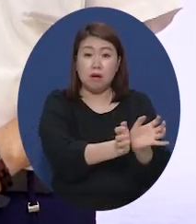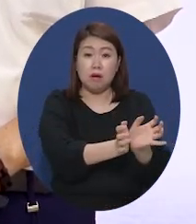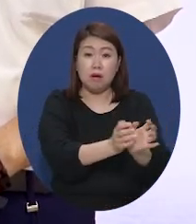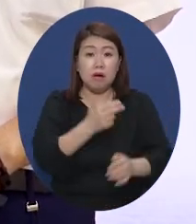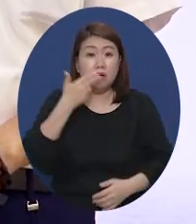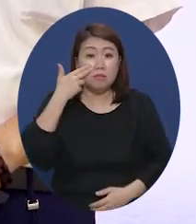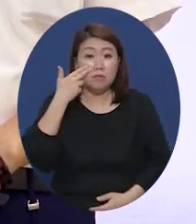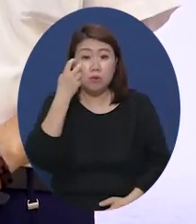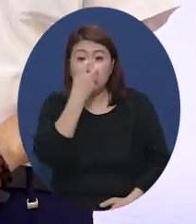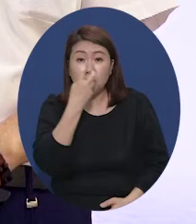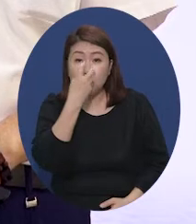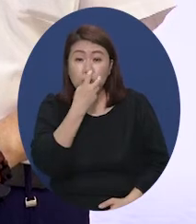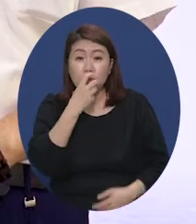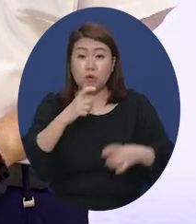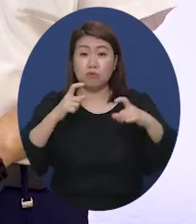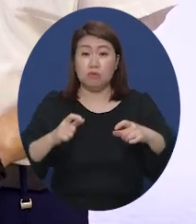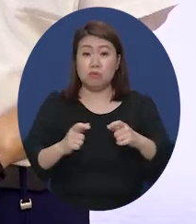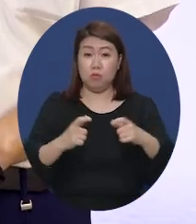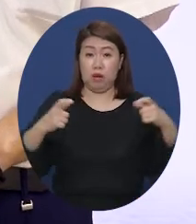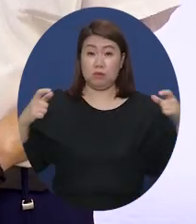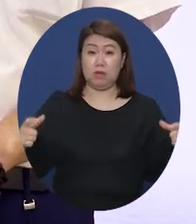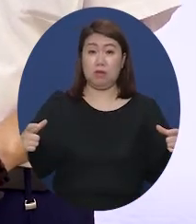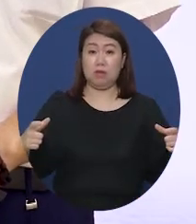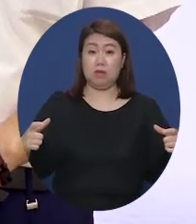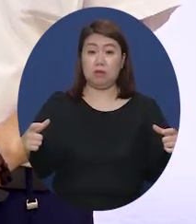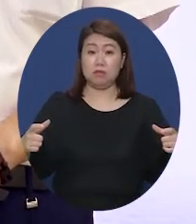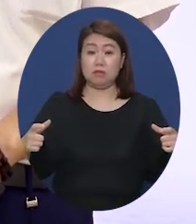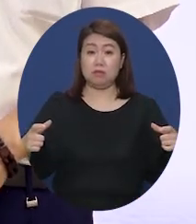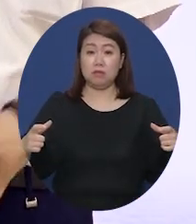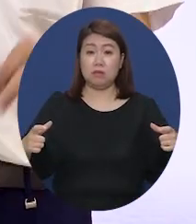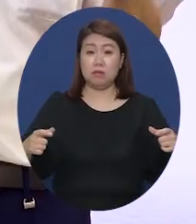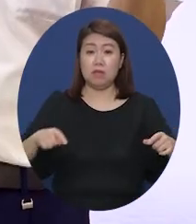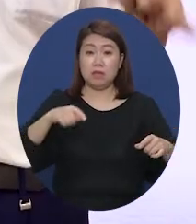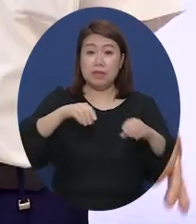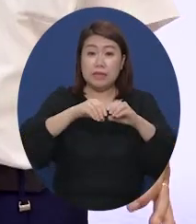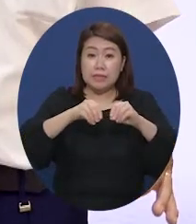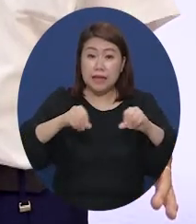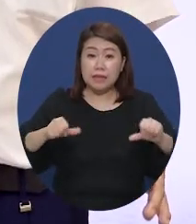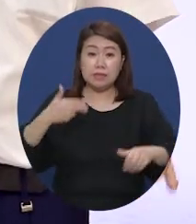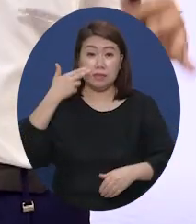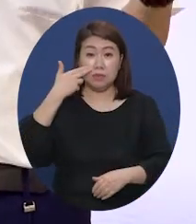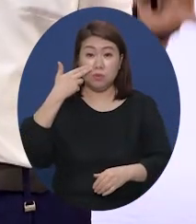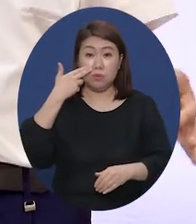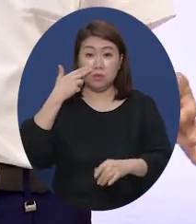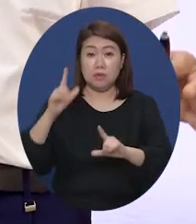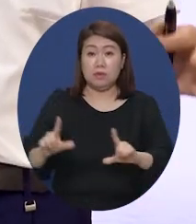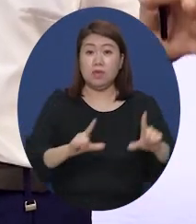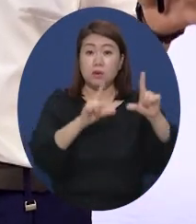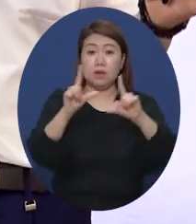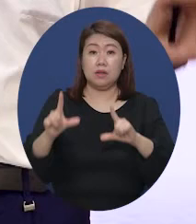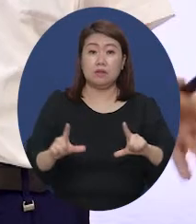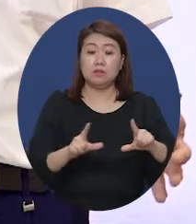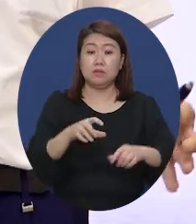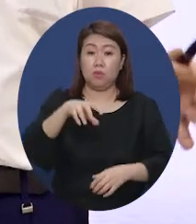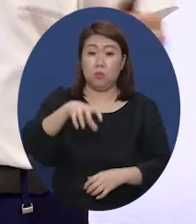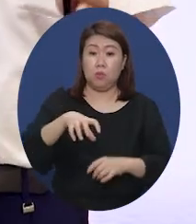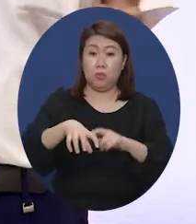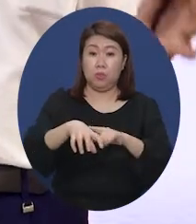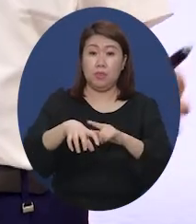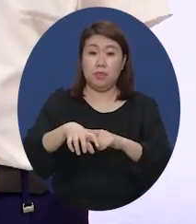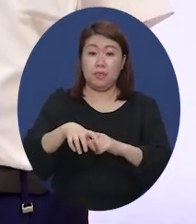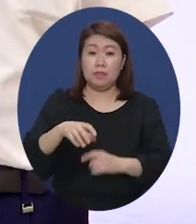인디오 보호구역을 대폭 확대했습니다. 법으로 인디오들이 이 지역은 인디오 땅이고 인디오들이